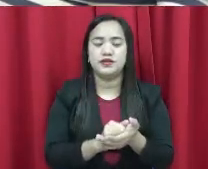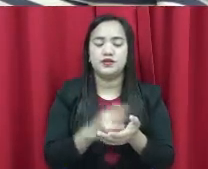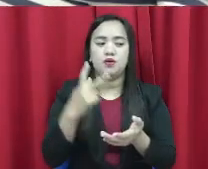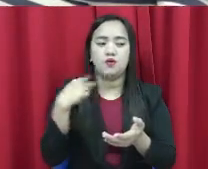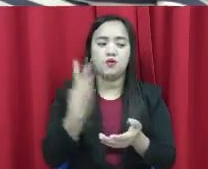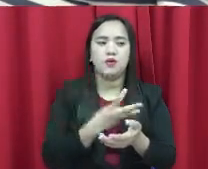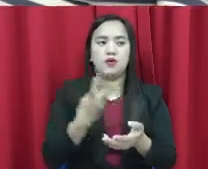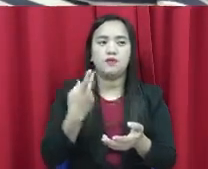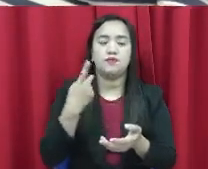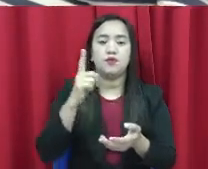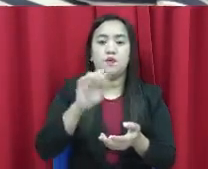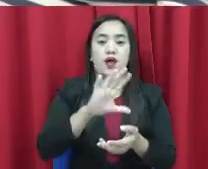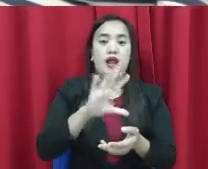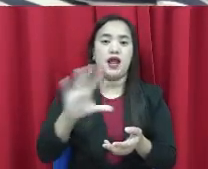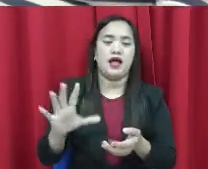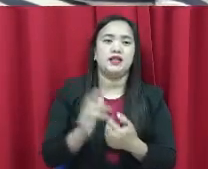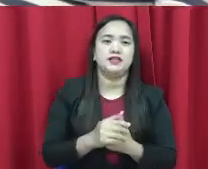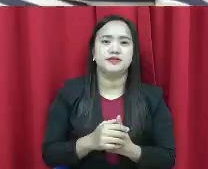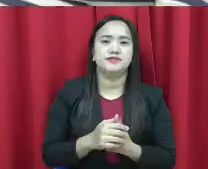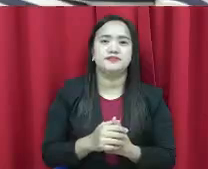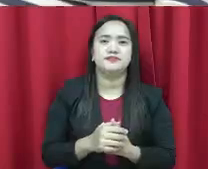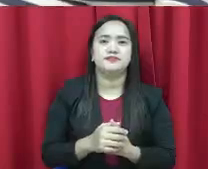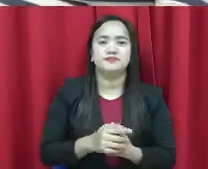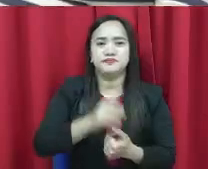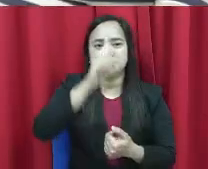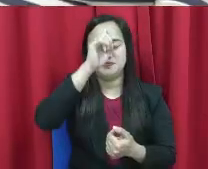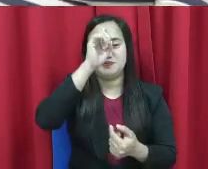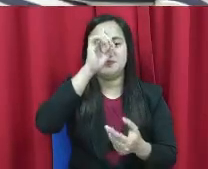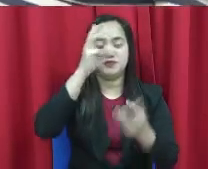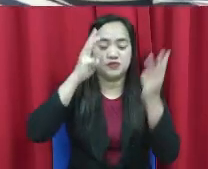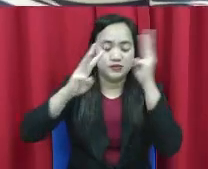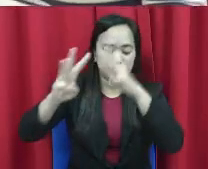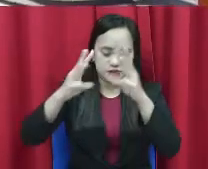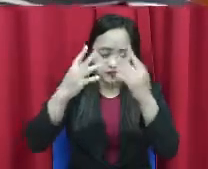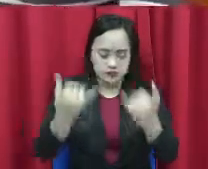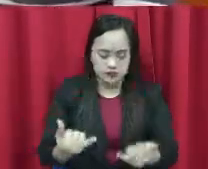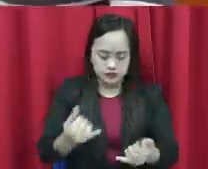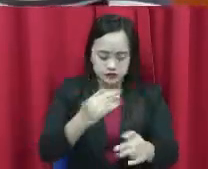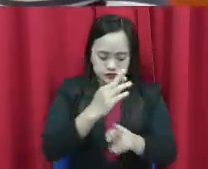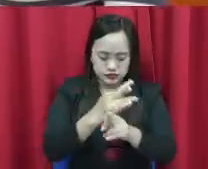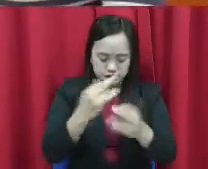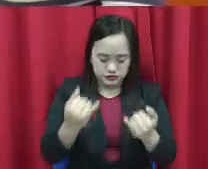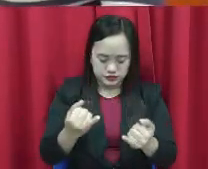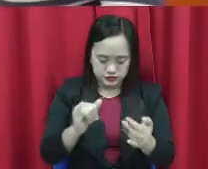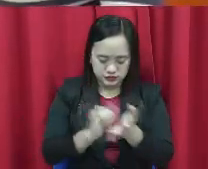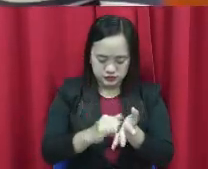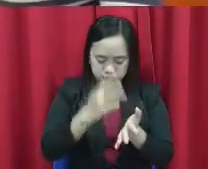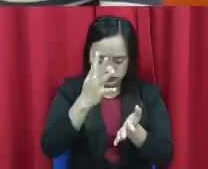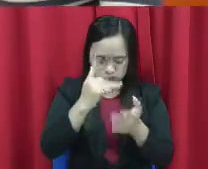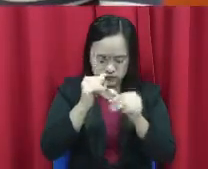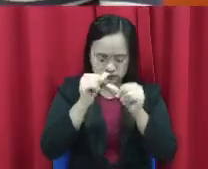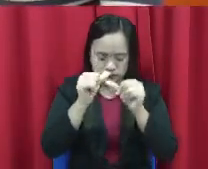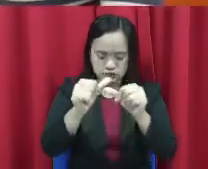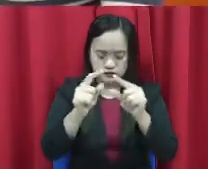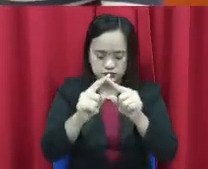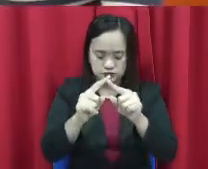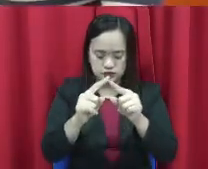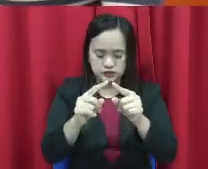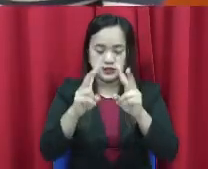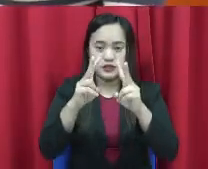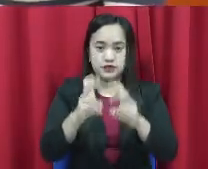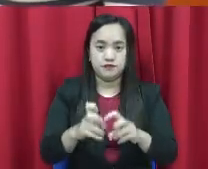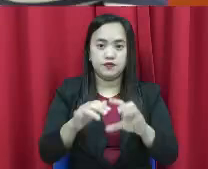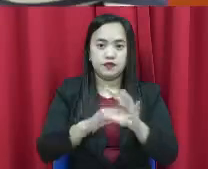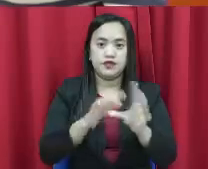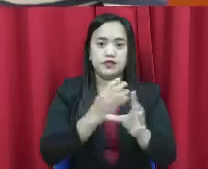ang 100 bago matapos ang programa Amen Kaya nga ah tayo po ay magsubay bay po diyan kanina Nabanggit ko nga maging sa